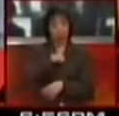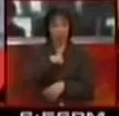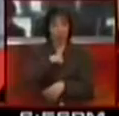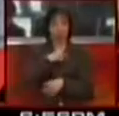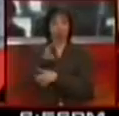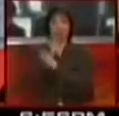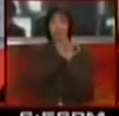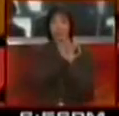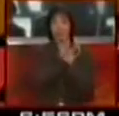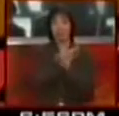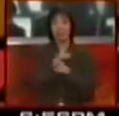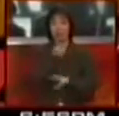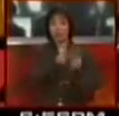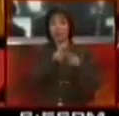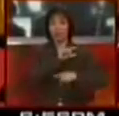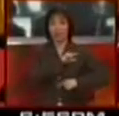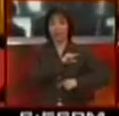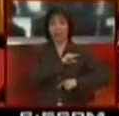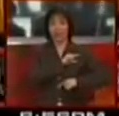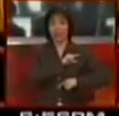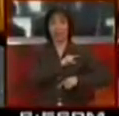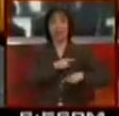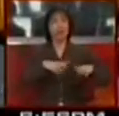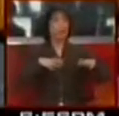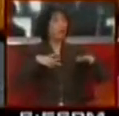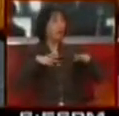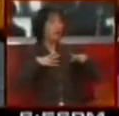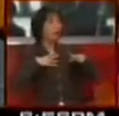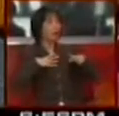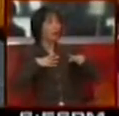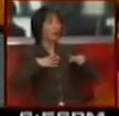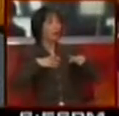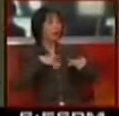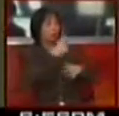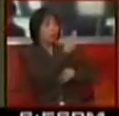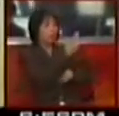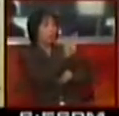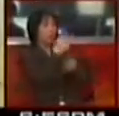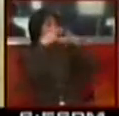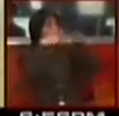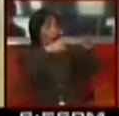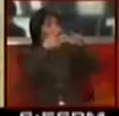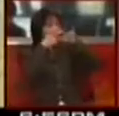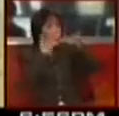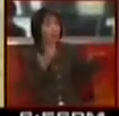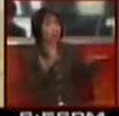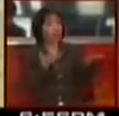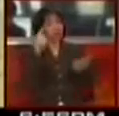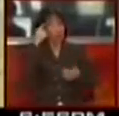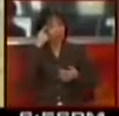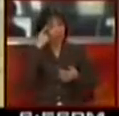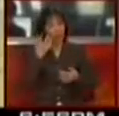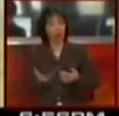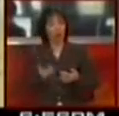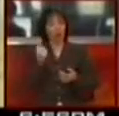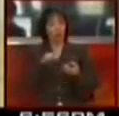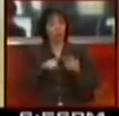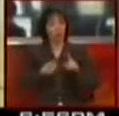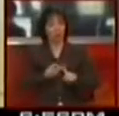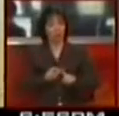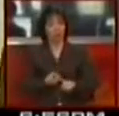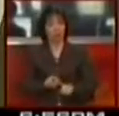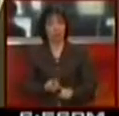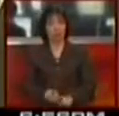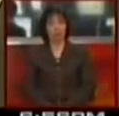ng security guard, prenteng-prente pa siyang nanonood ng TV sa condo unit na inakala niyang pag-aari ng barkada niya. Kita ko yung